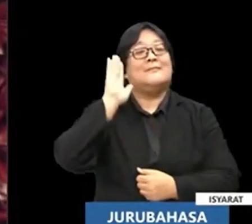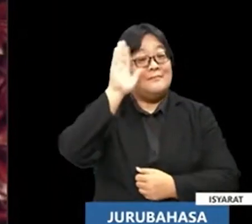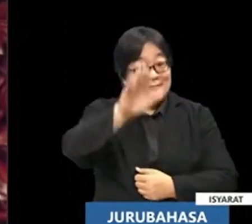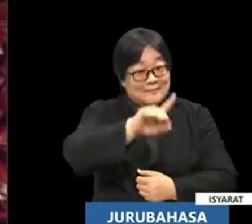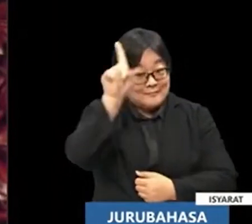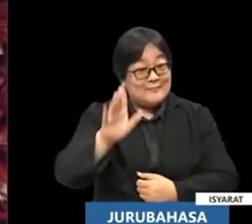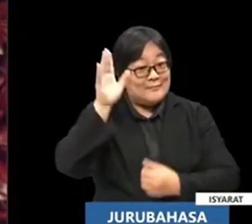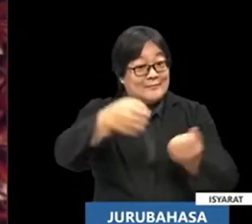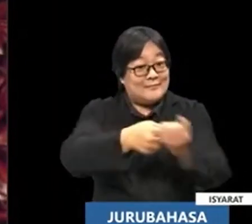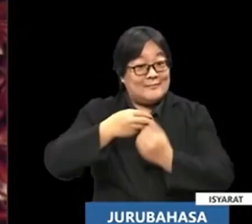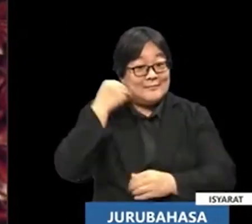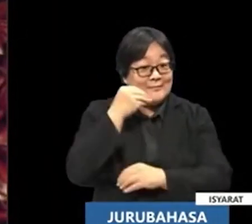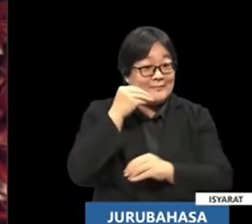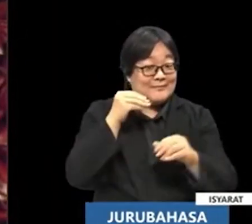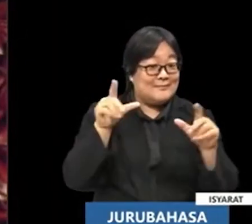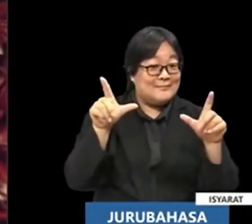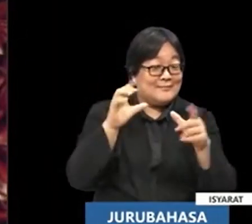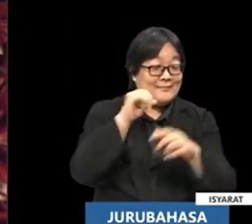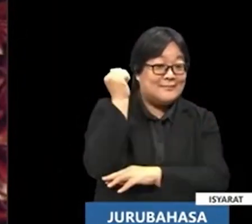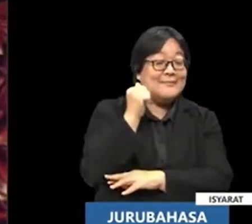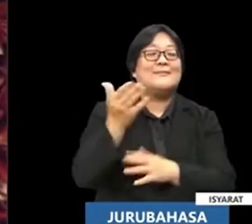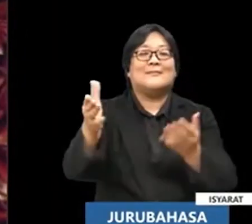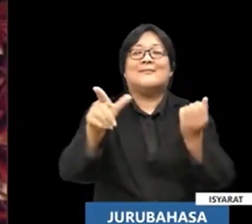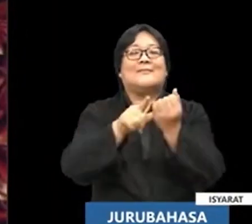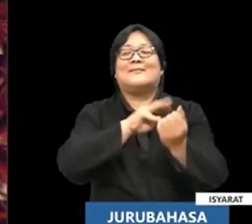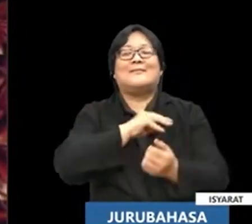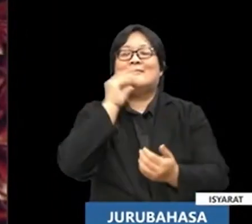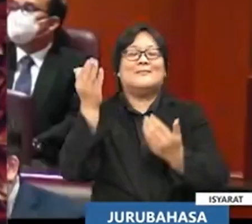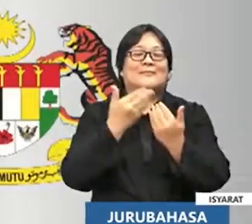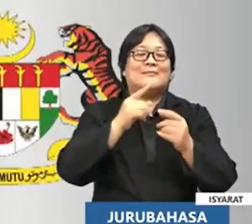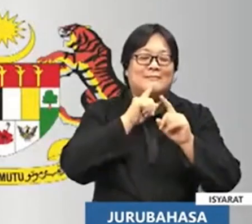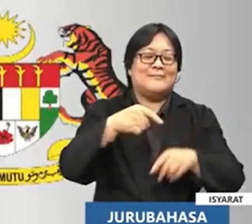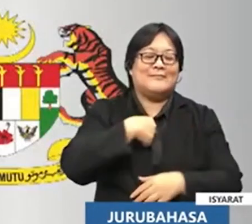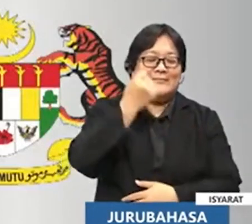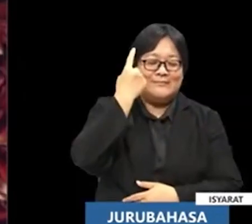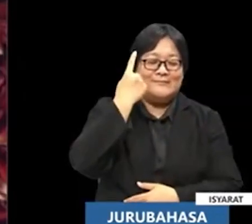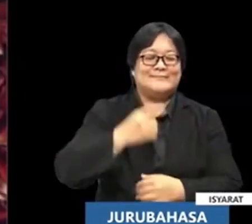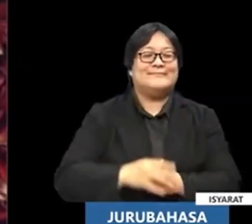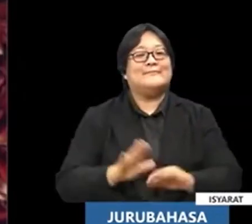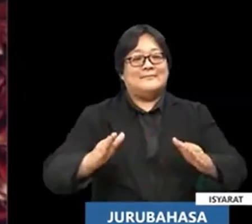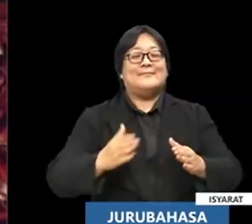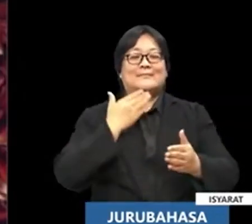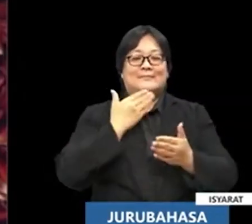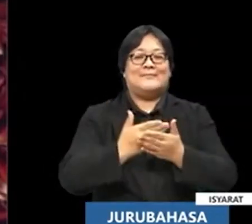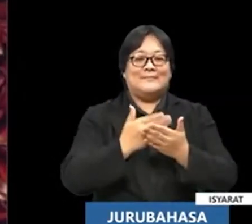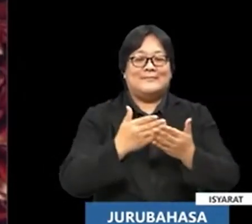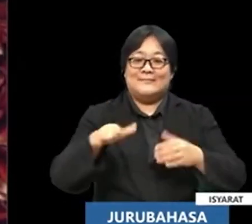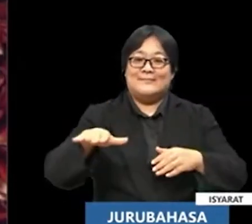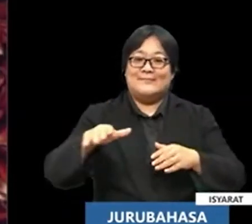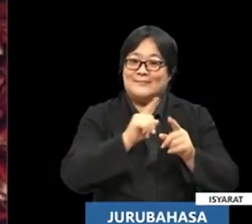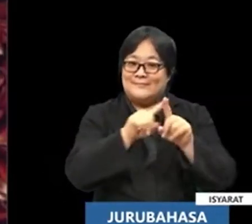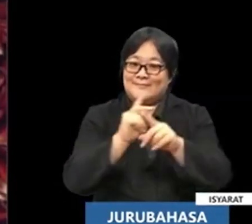tapi balik negara tersebut banyak banget balanti ini bukan Bunda jauh lebih baik baiklah berlayar di laut ya